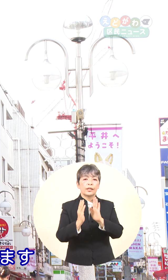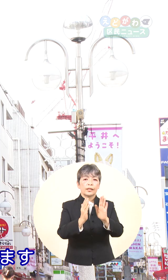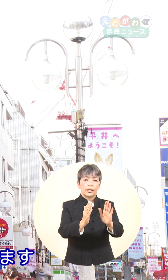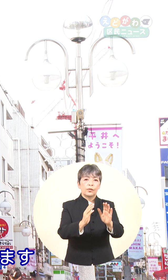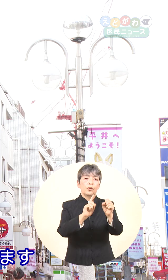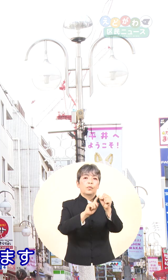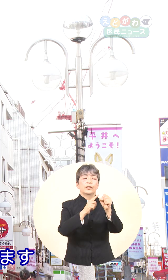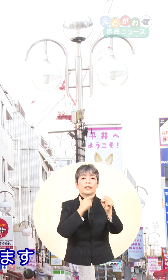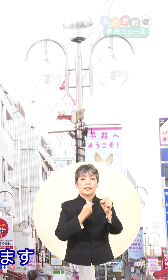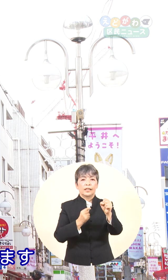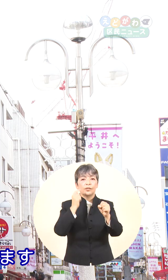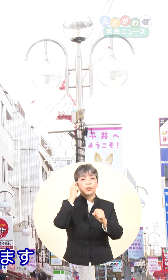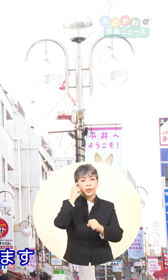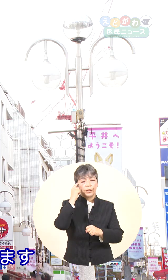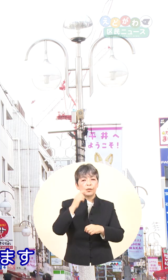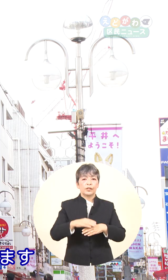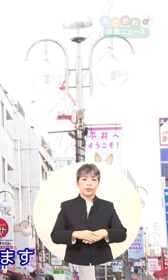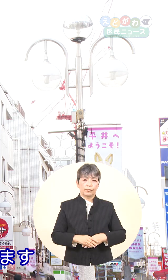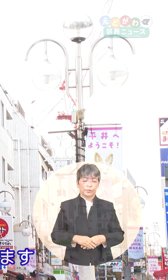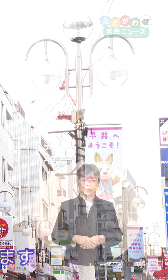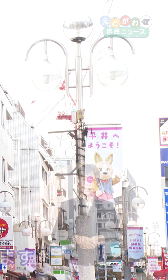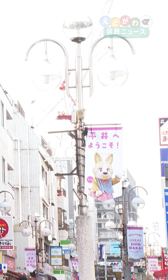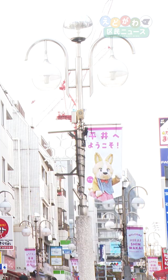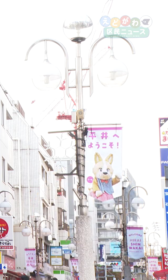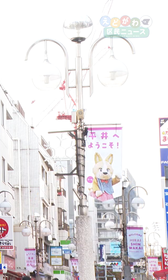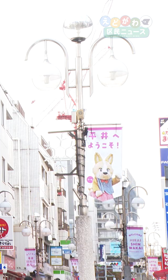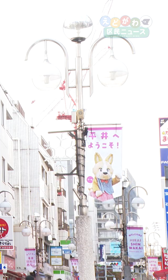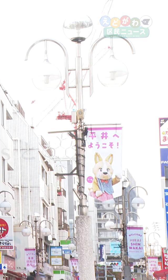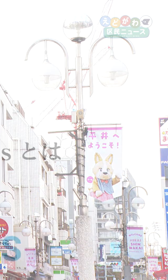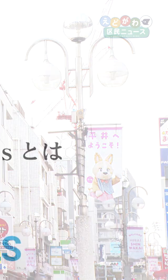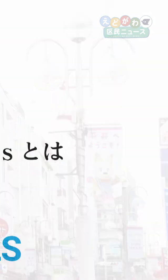していきたいなというふうには考えています。